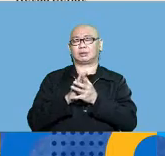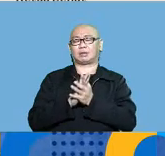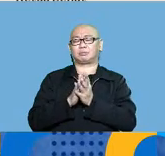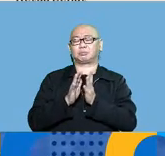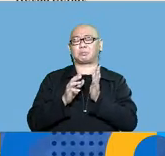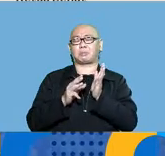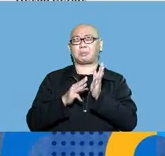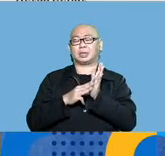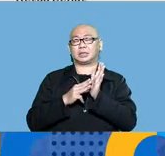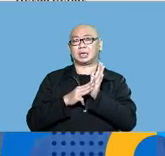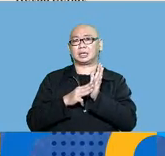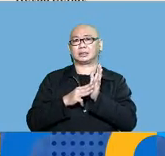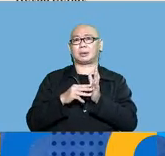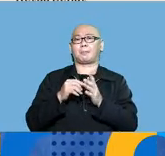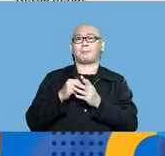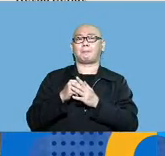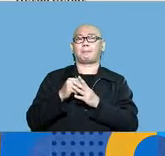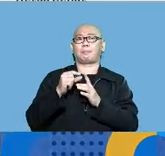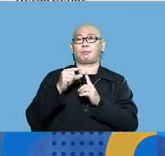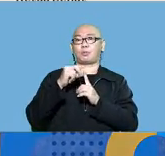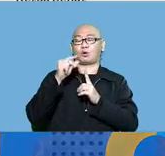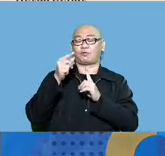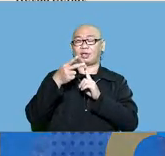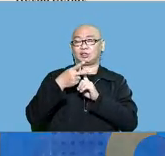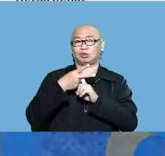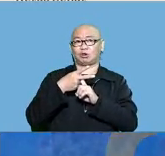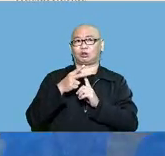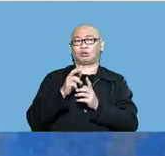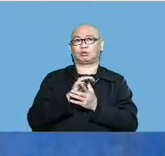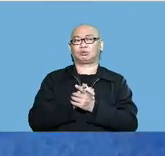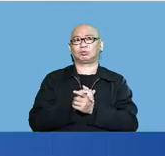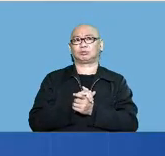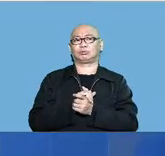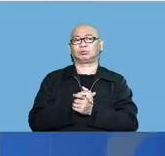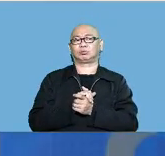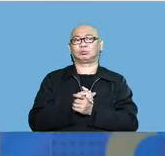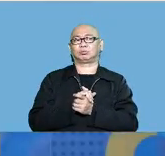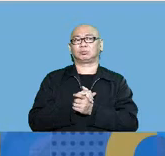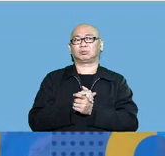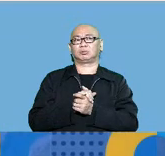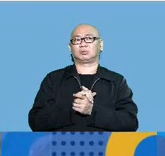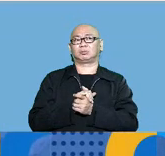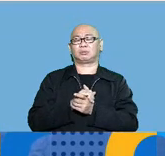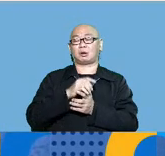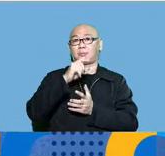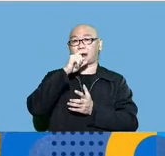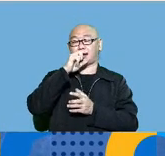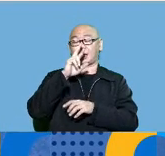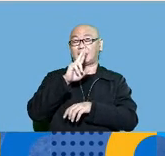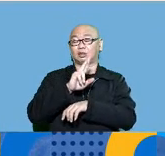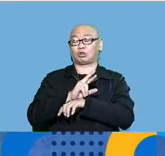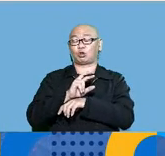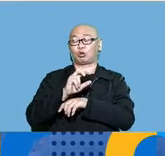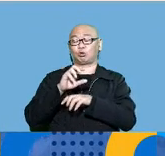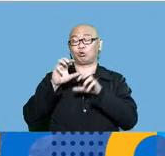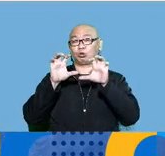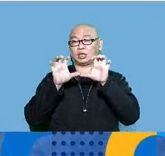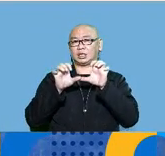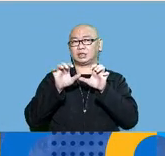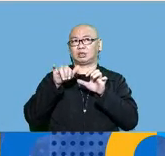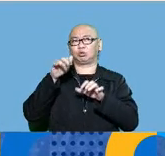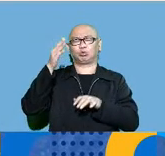Sekretaris Majelis Profesor, pada Bapak Rektor UNES terdahulu,